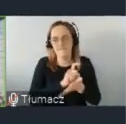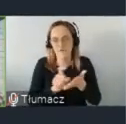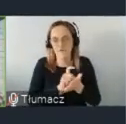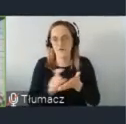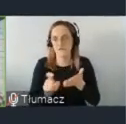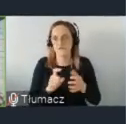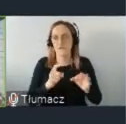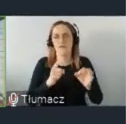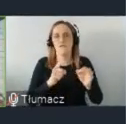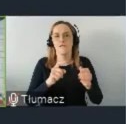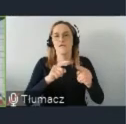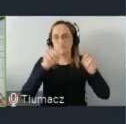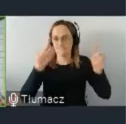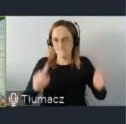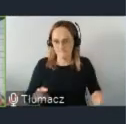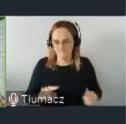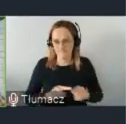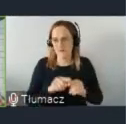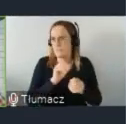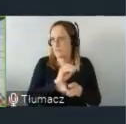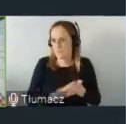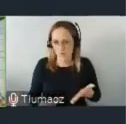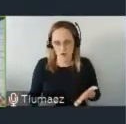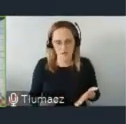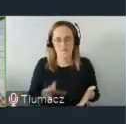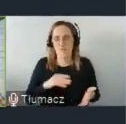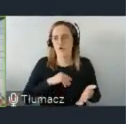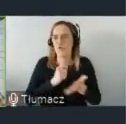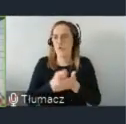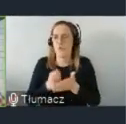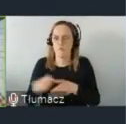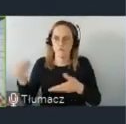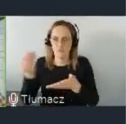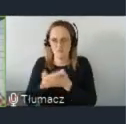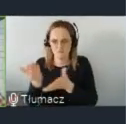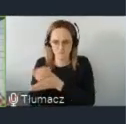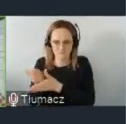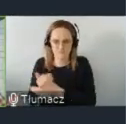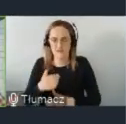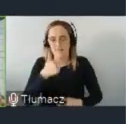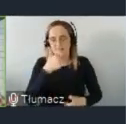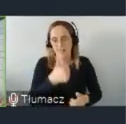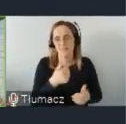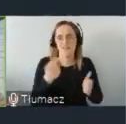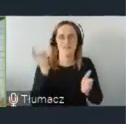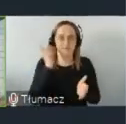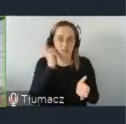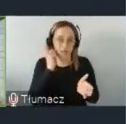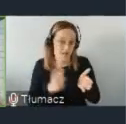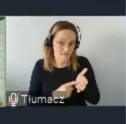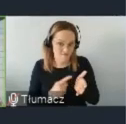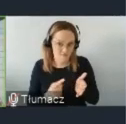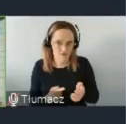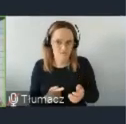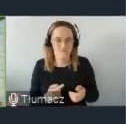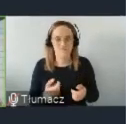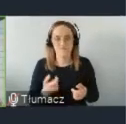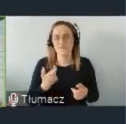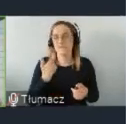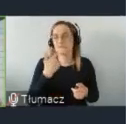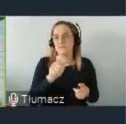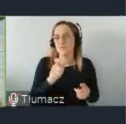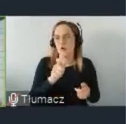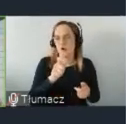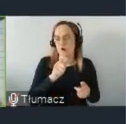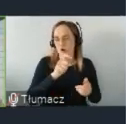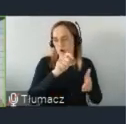z Quivera. Jest to wersja bezpłatna, można też dokupić sobie pakiety. Wystarczy jeden smartfon, 100 skolorowanek i